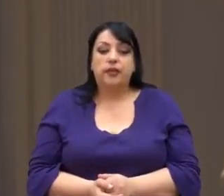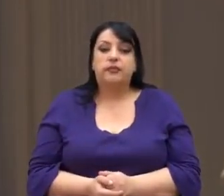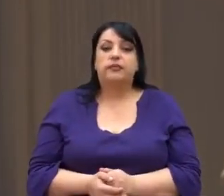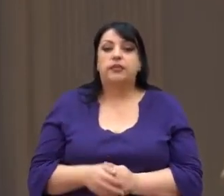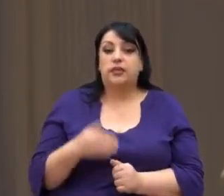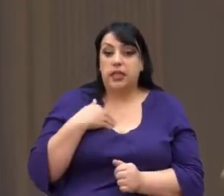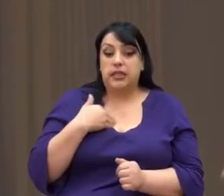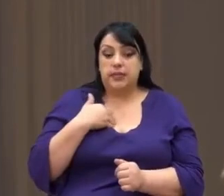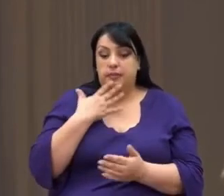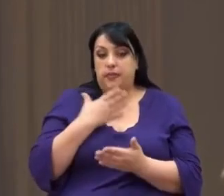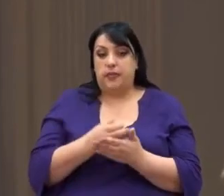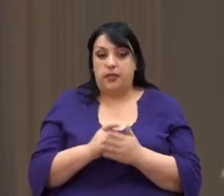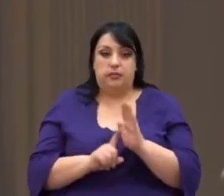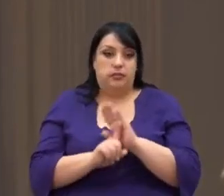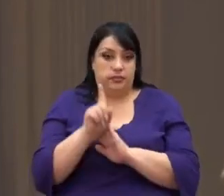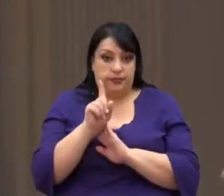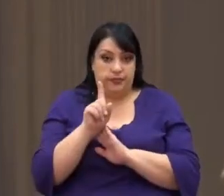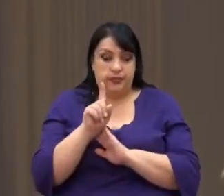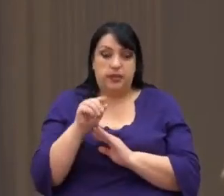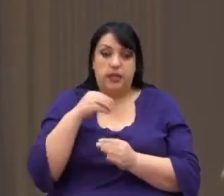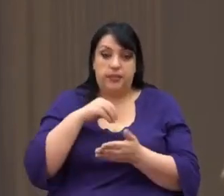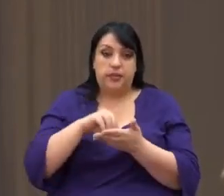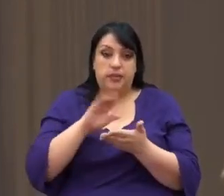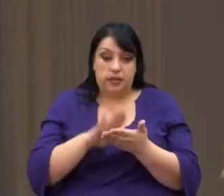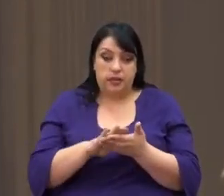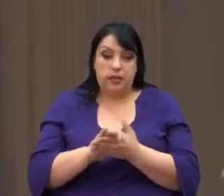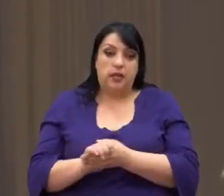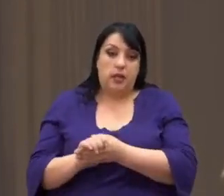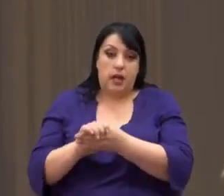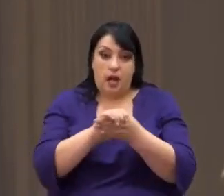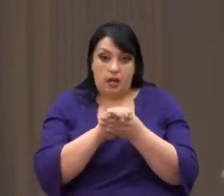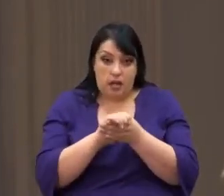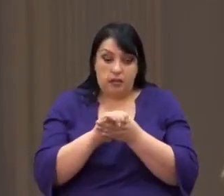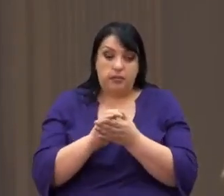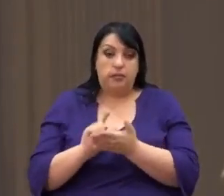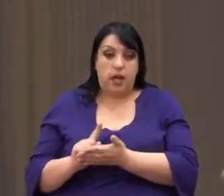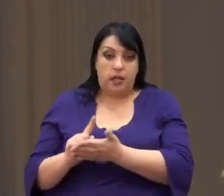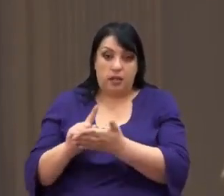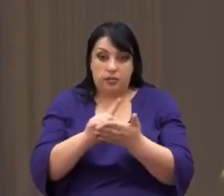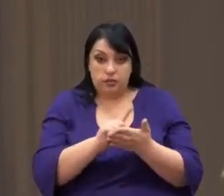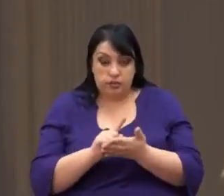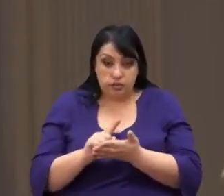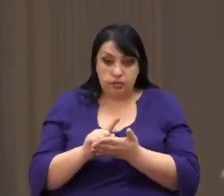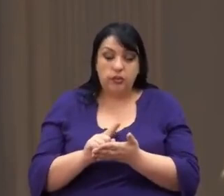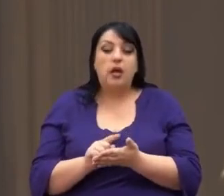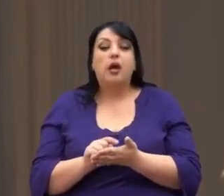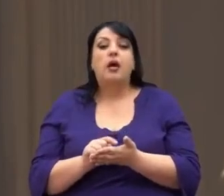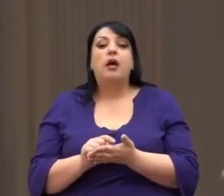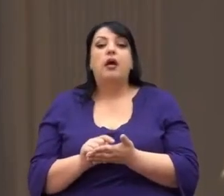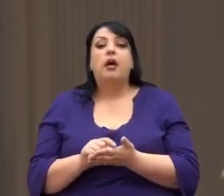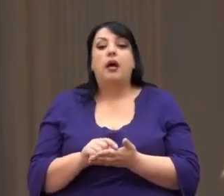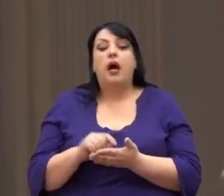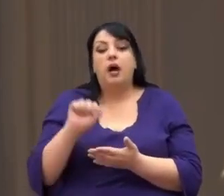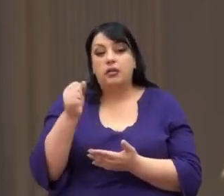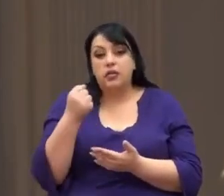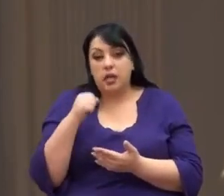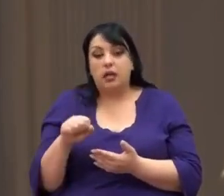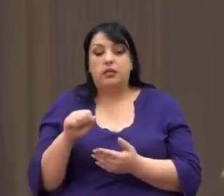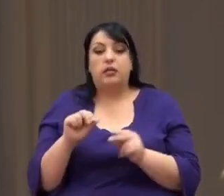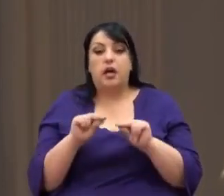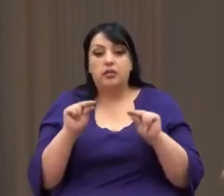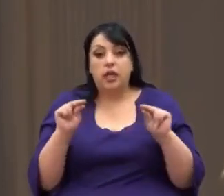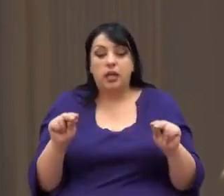Մեր նախընտրական ծրագրում նշված է մեջբերում խաղաղ բանակցությունների նոր փուլով հասնել Արցախյան հիմնախնդրի արդարացի